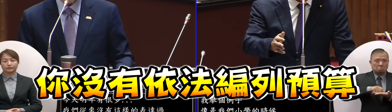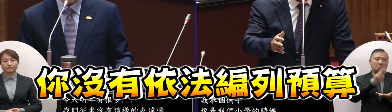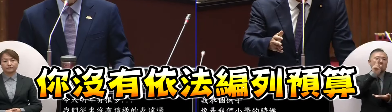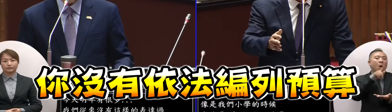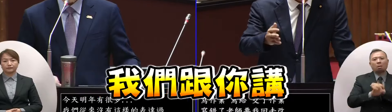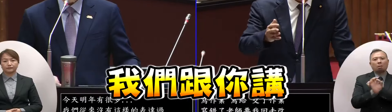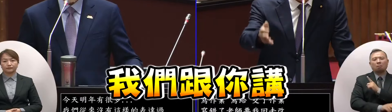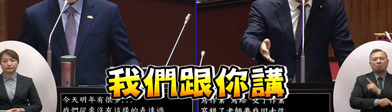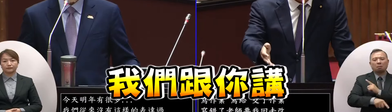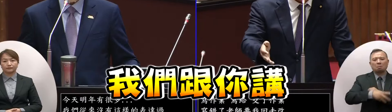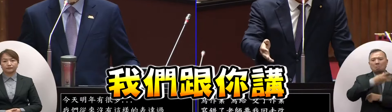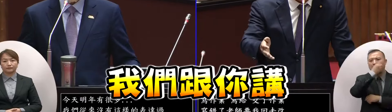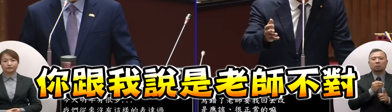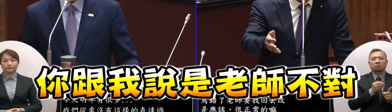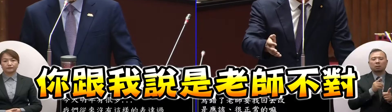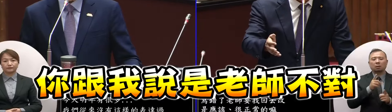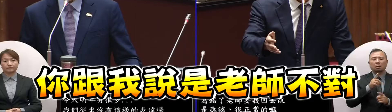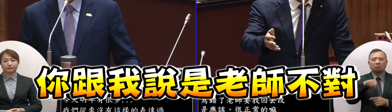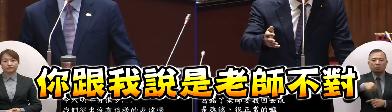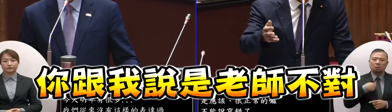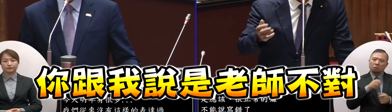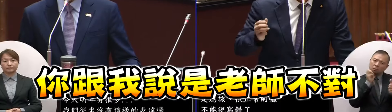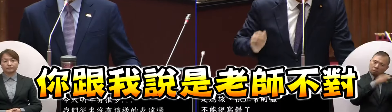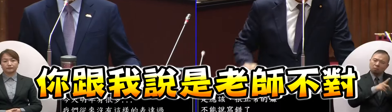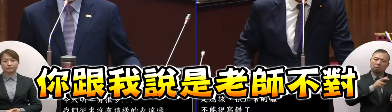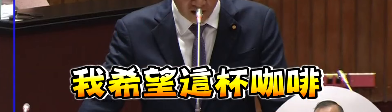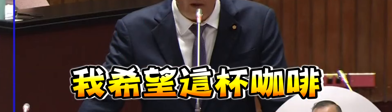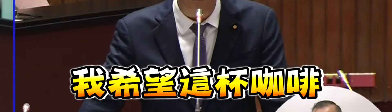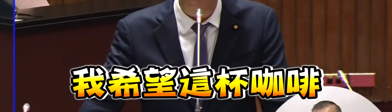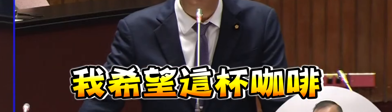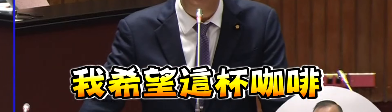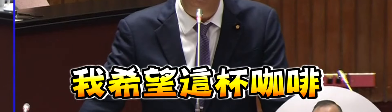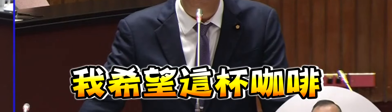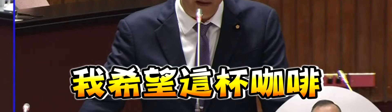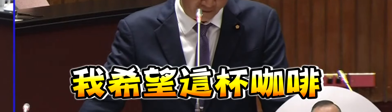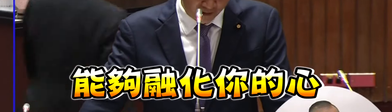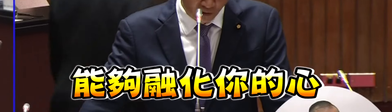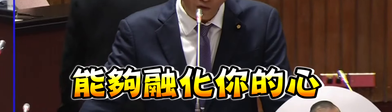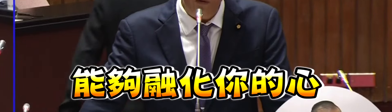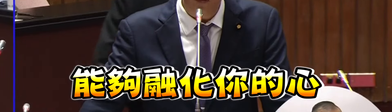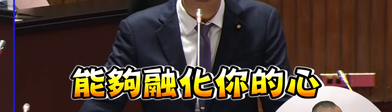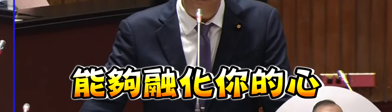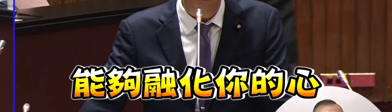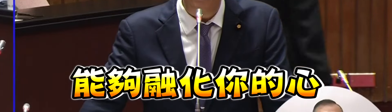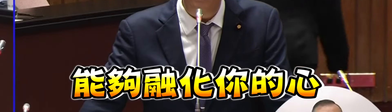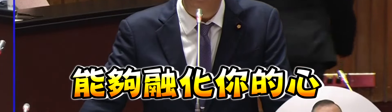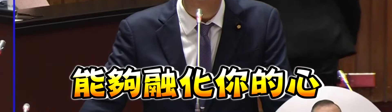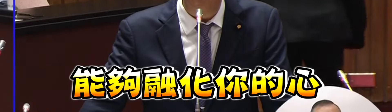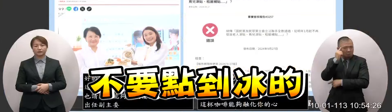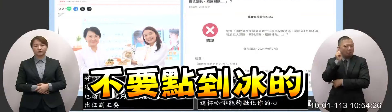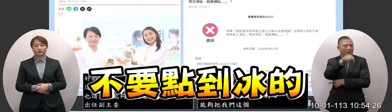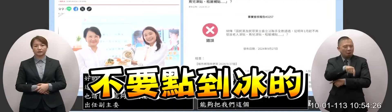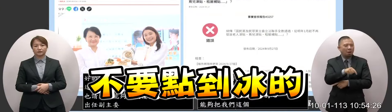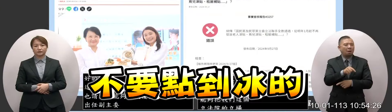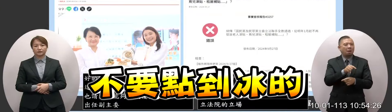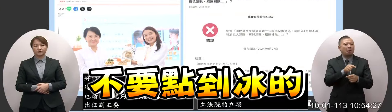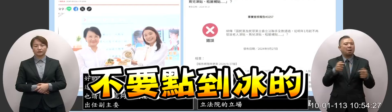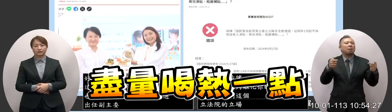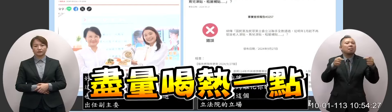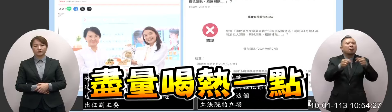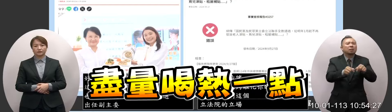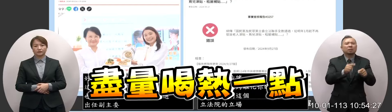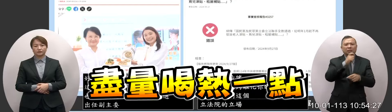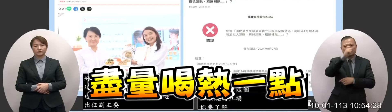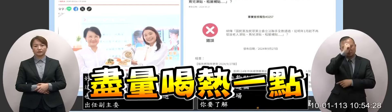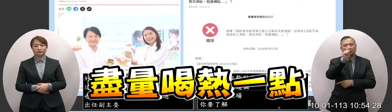列预算，我们跟你讲，你跟我说是老师不对。我希望哈、啊，这一杯咖啡能够融化你的心呐、啊、哈，不要点到冰的啦，